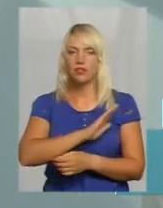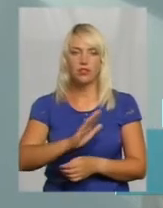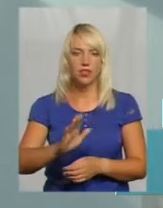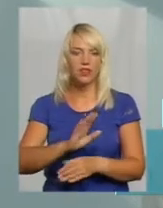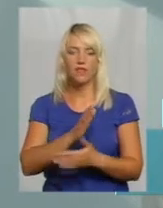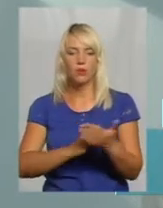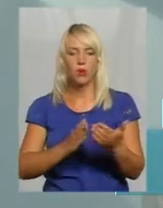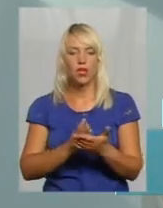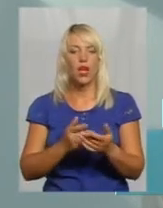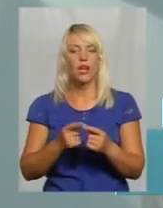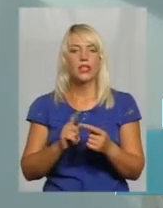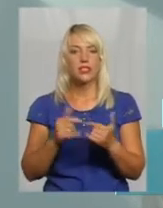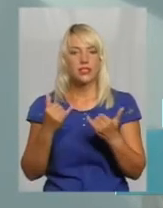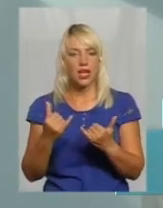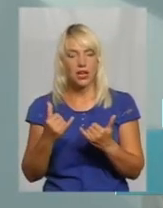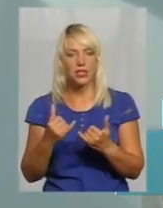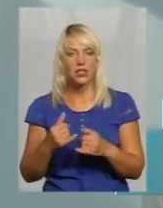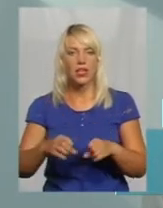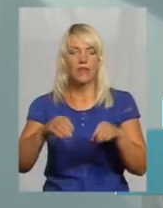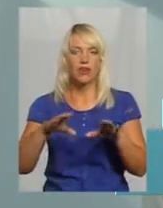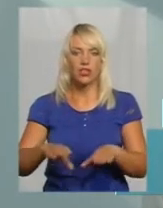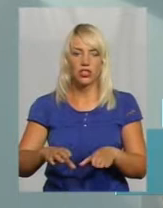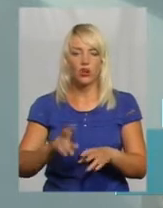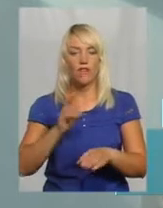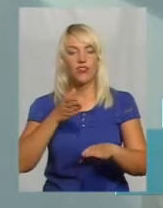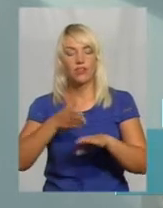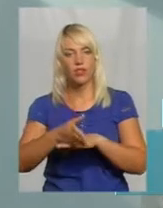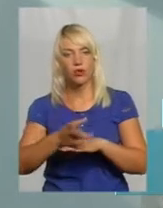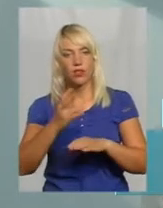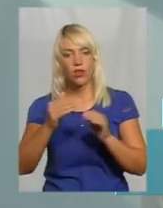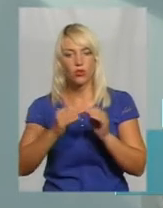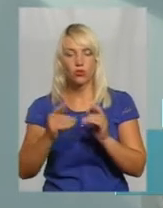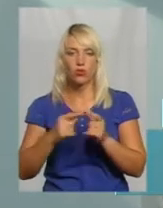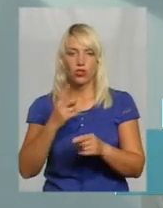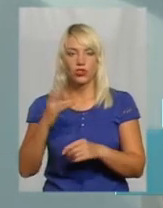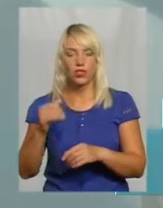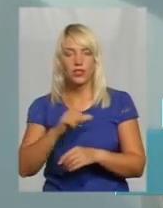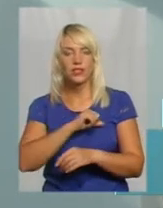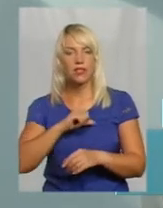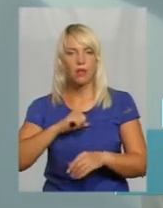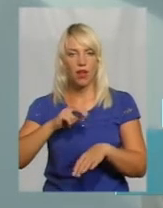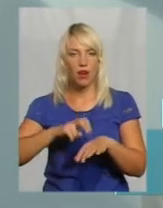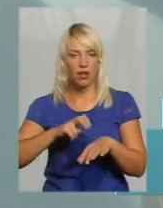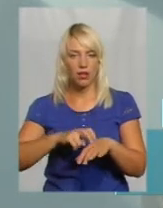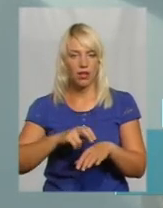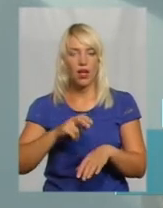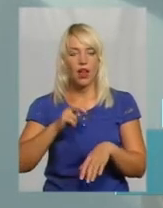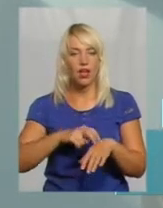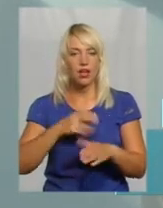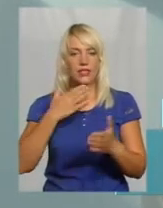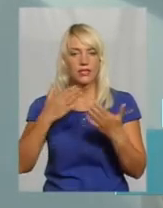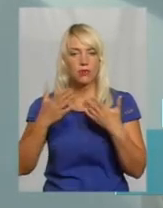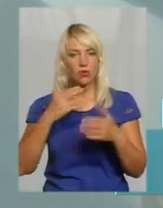перекладено вирішувати це, відвідувати на дому чи не відвідувати, на лікаря. Тобто лікар спілкується з пацієнтом, вивчає